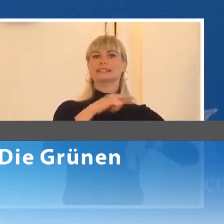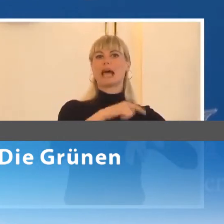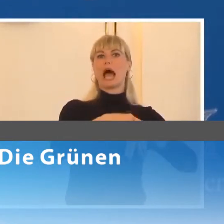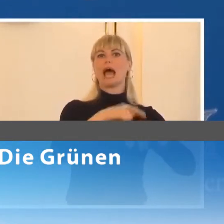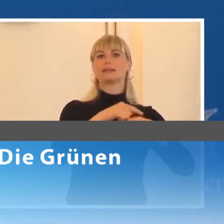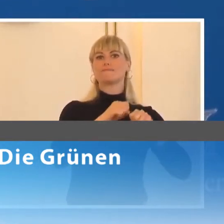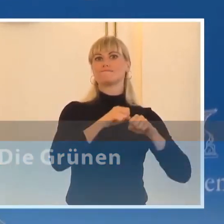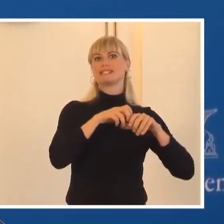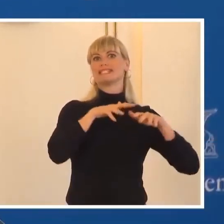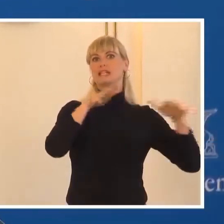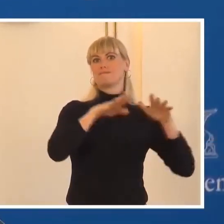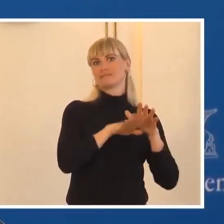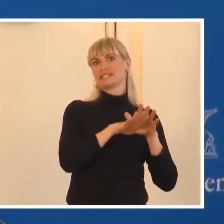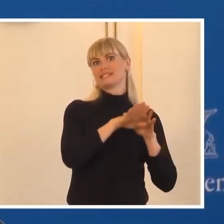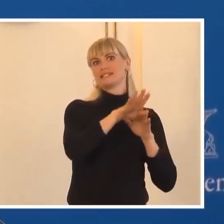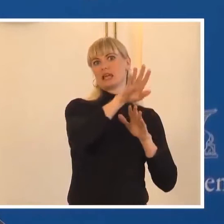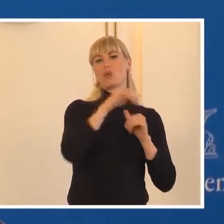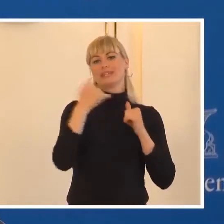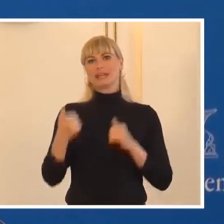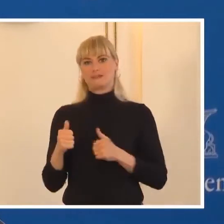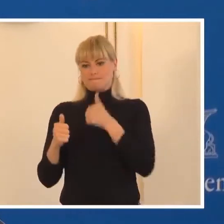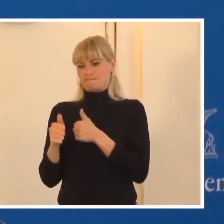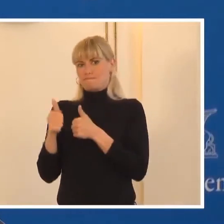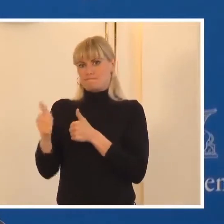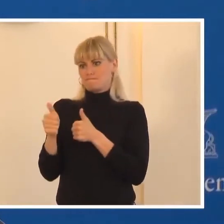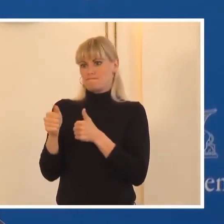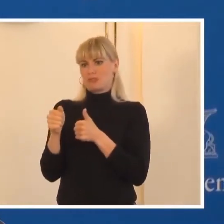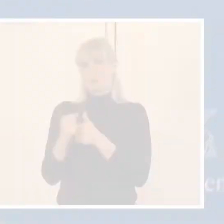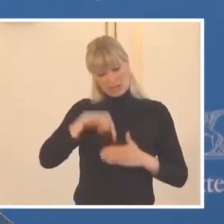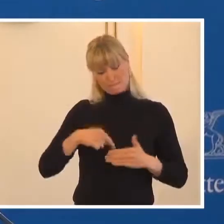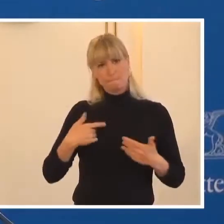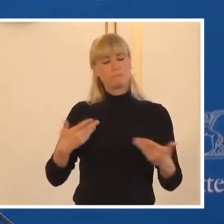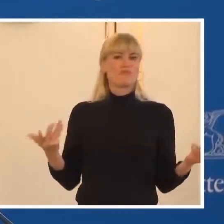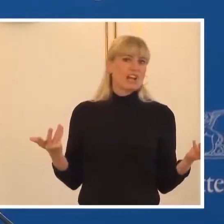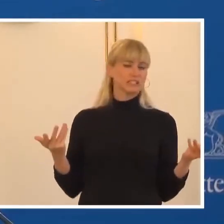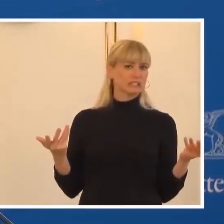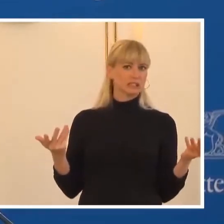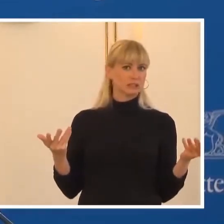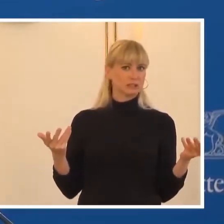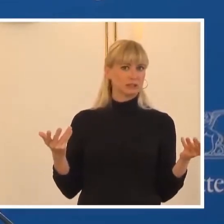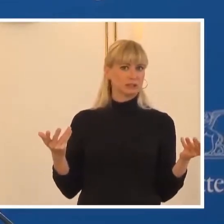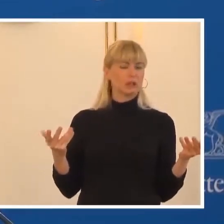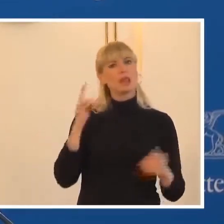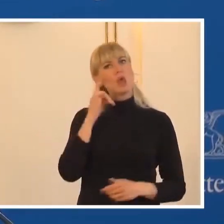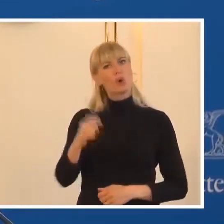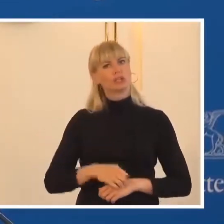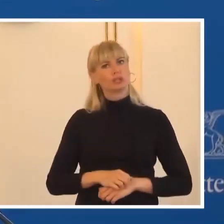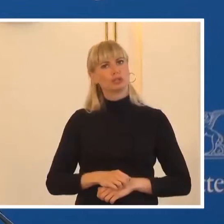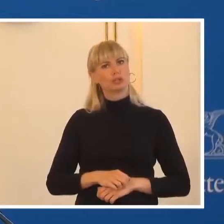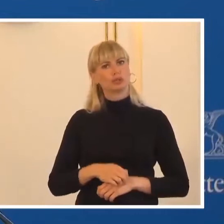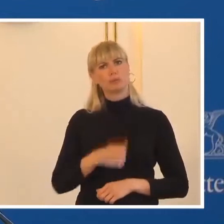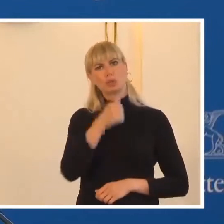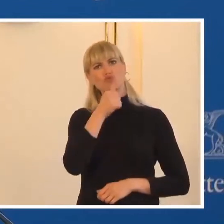Aber es hat einfach etwas damit zu tun, dass man über diesen Virus lernt. Wenn dieses Virus auch bei jungen Leuten